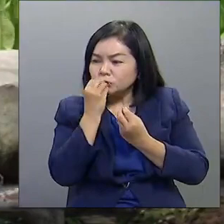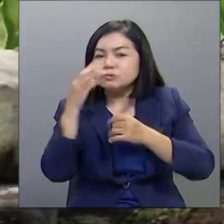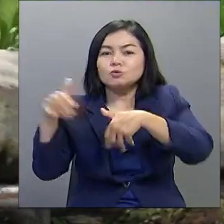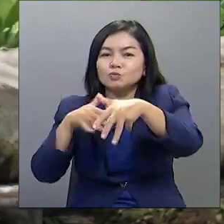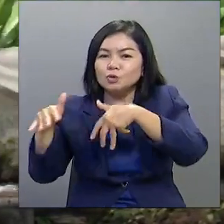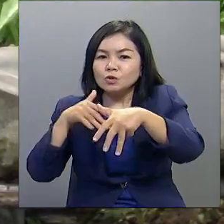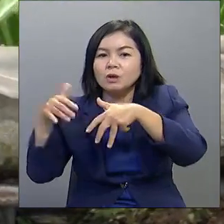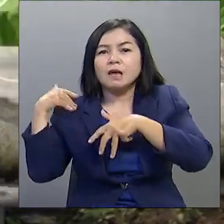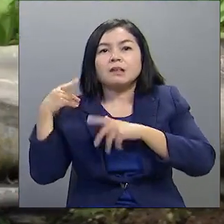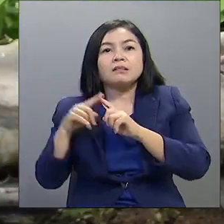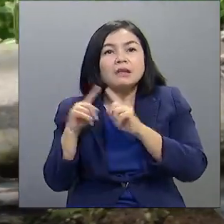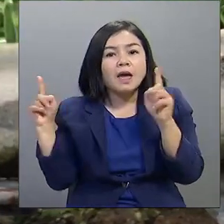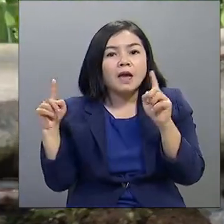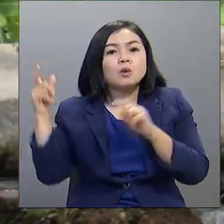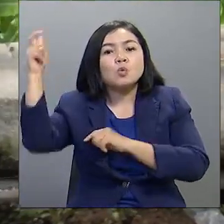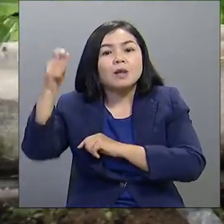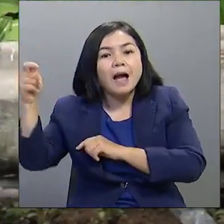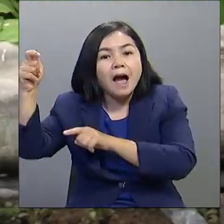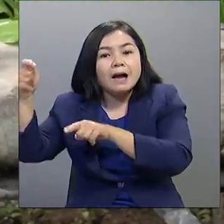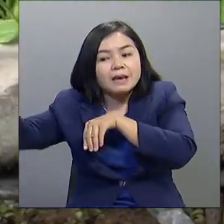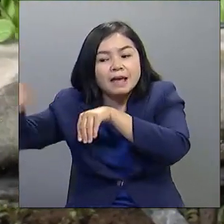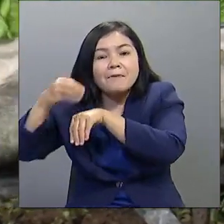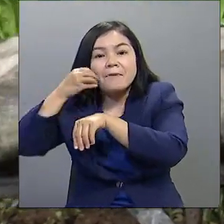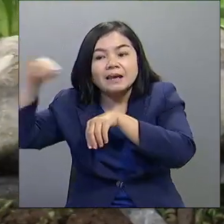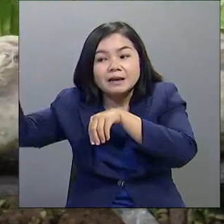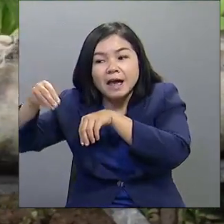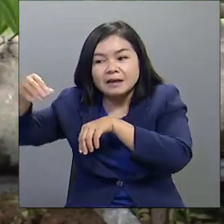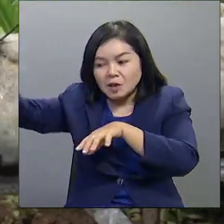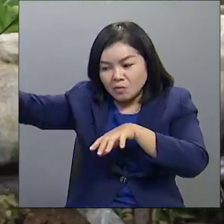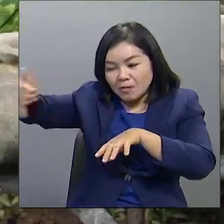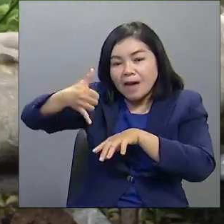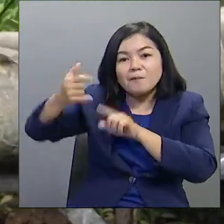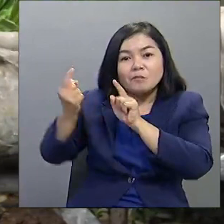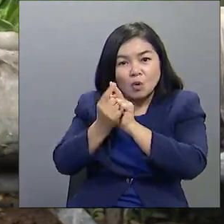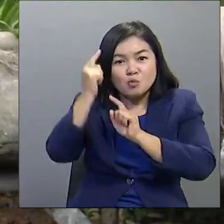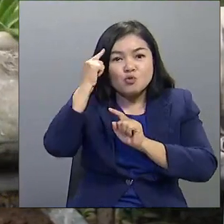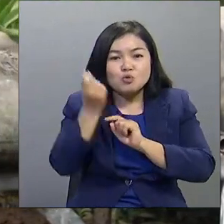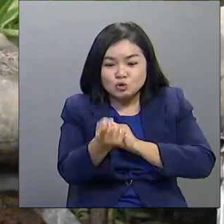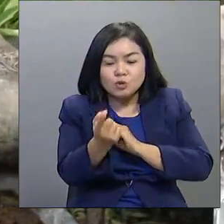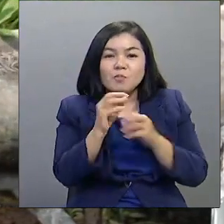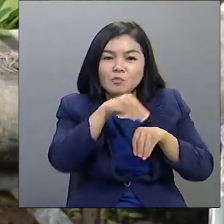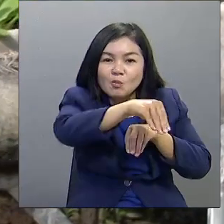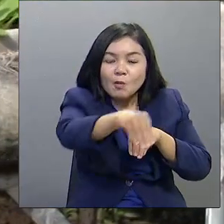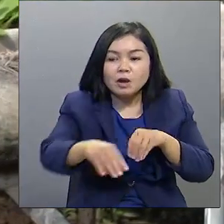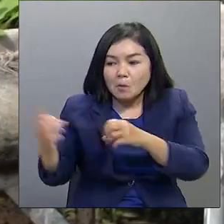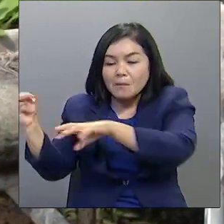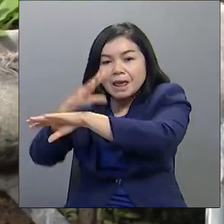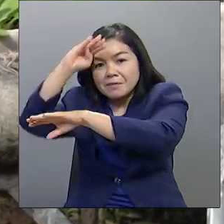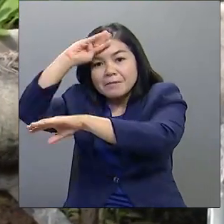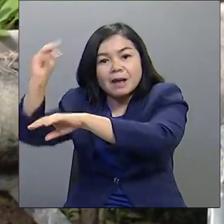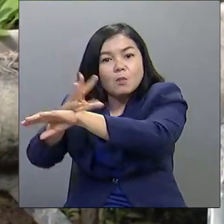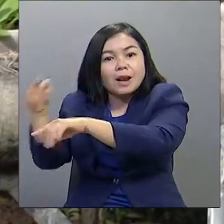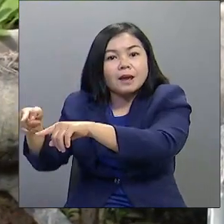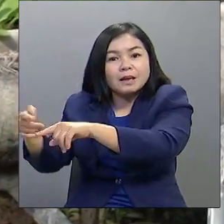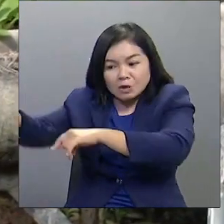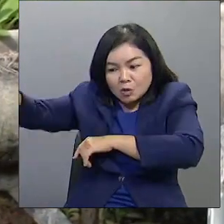จนวันนึงมันมีคุณอาคนนึงที่เขาอยู่ละแวกนี้ค่ะเขาแวะเข้ามาหาแล้วเขารู้ว่าเราทำผักออร์แกนิกเขาป่วยเป็นมะเร็งเขาแ